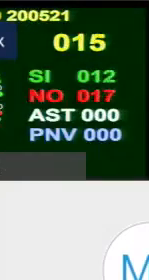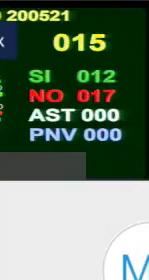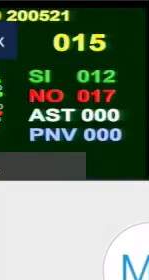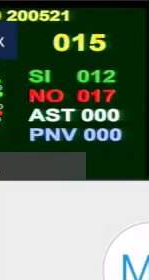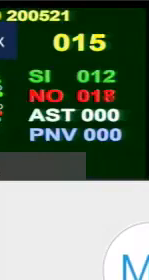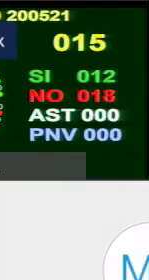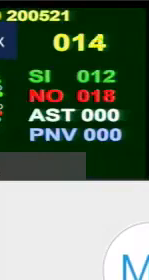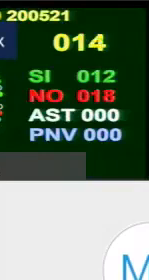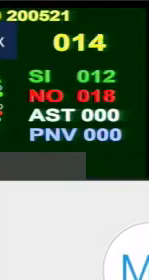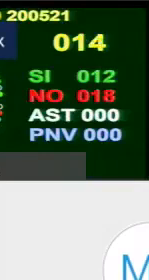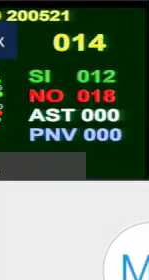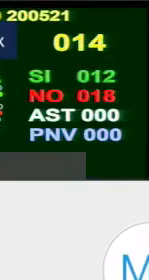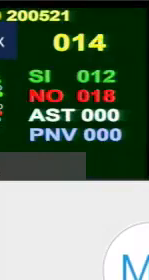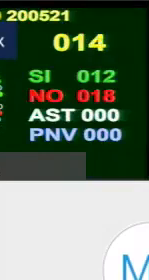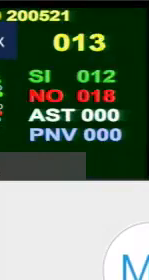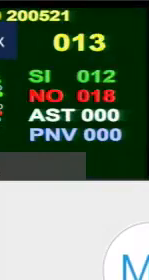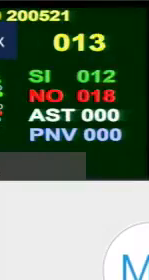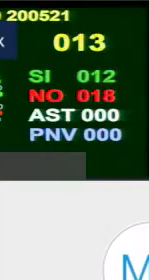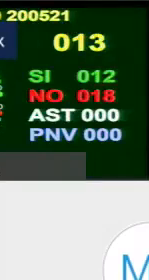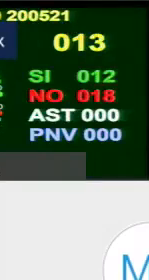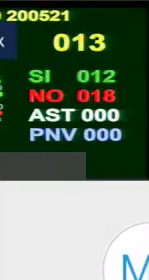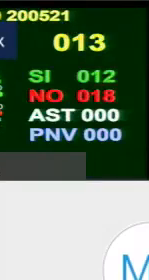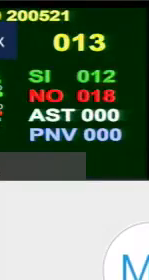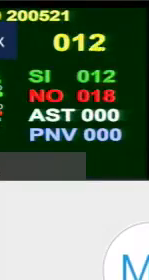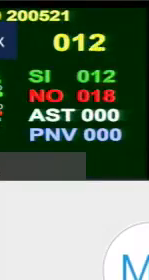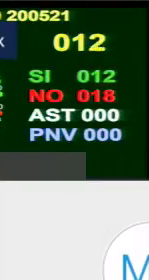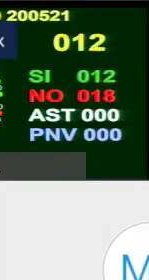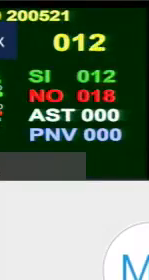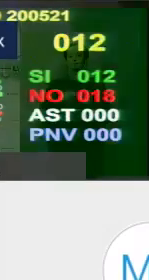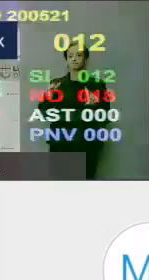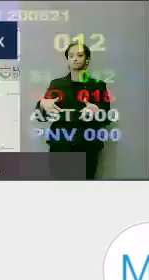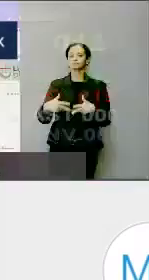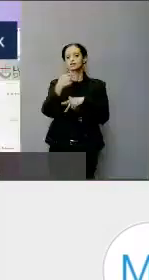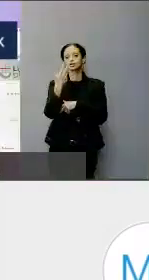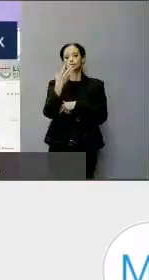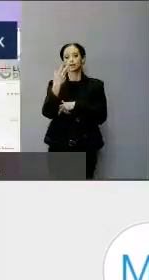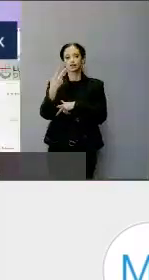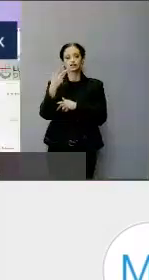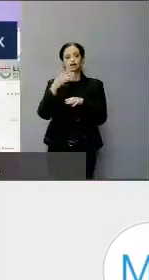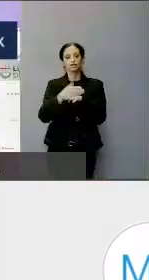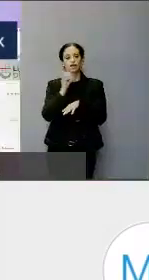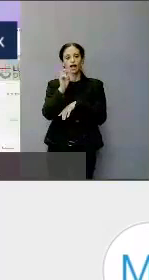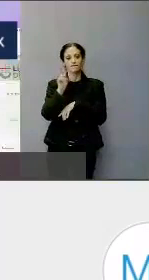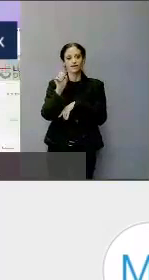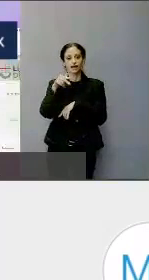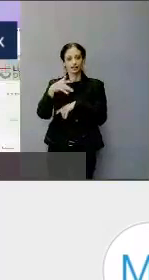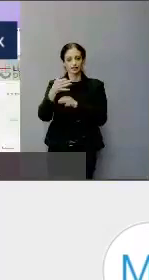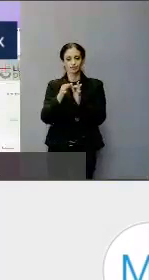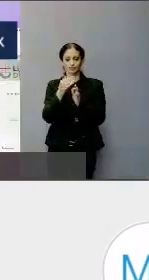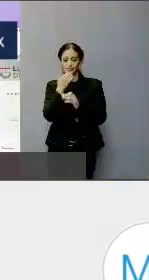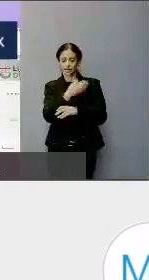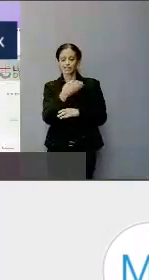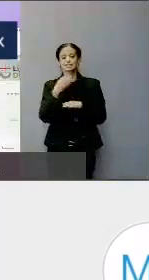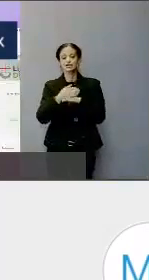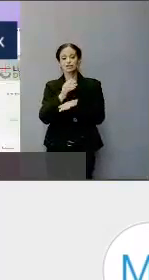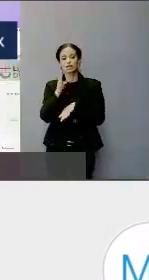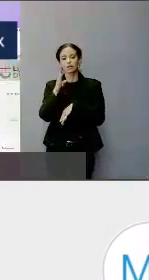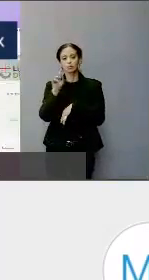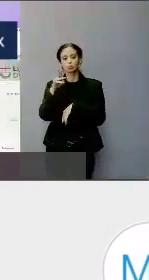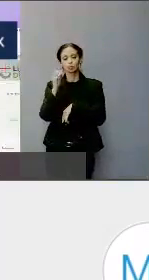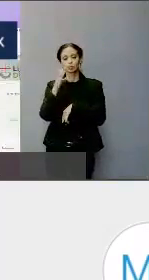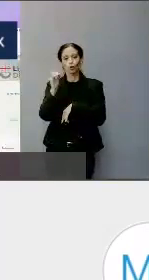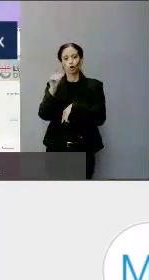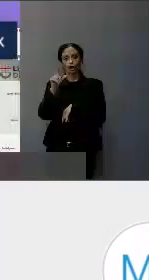felicemente paragoni da remoto su 143 volevo le grazie consigliera bruccoleri